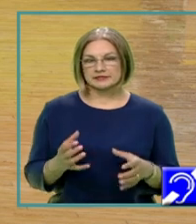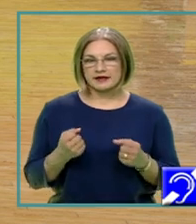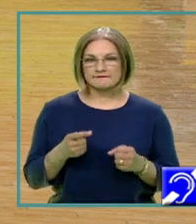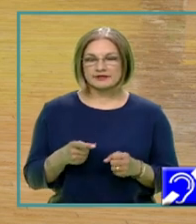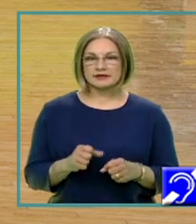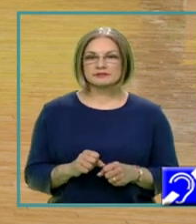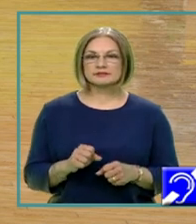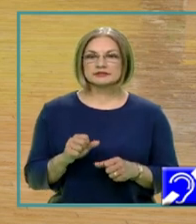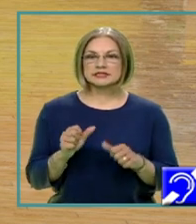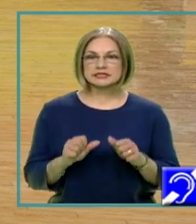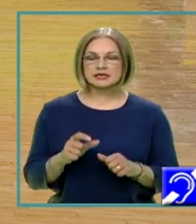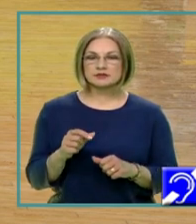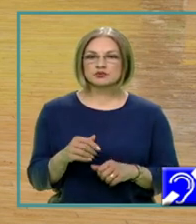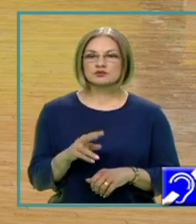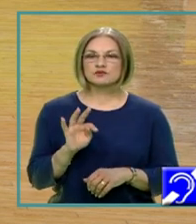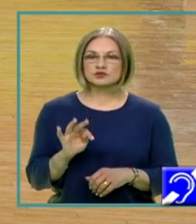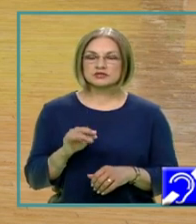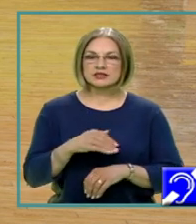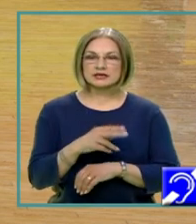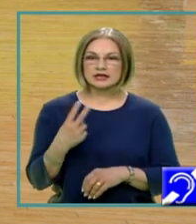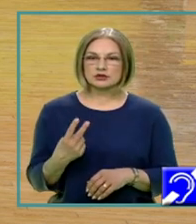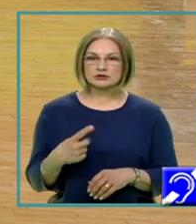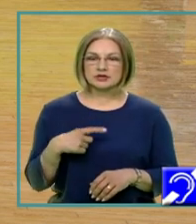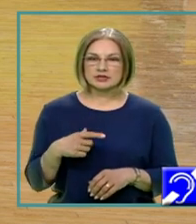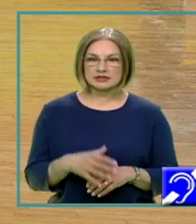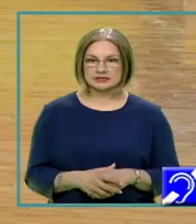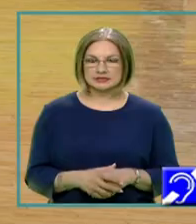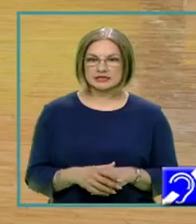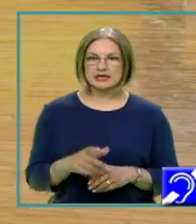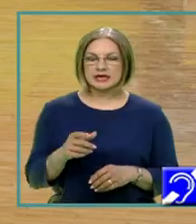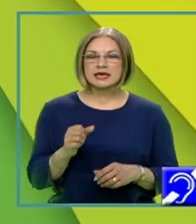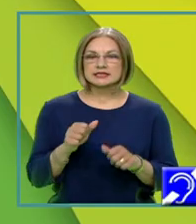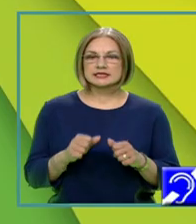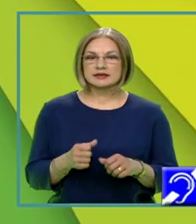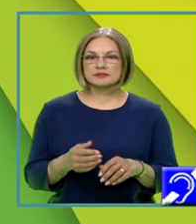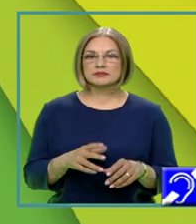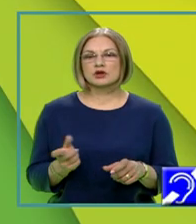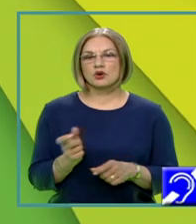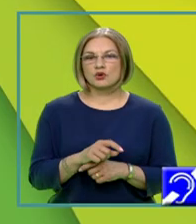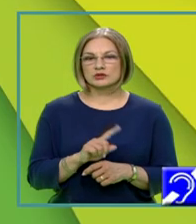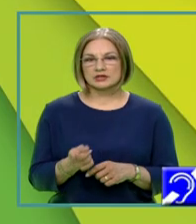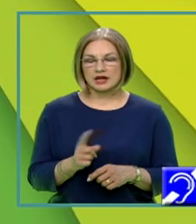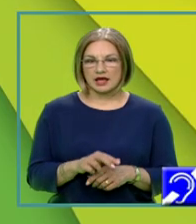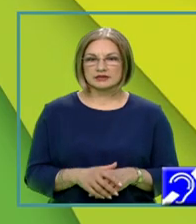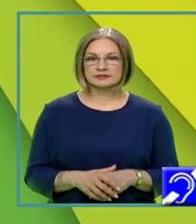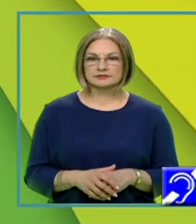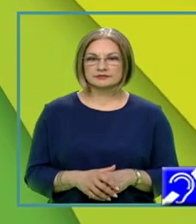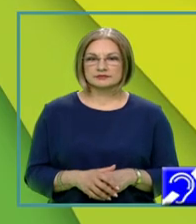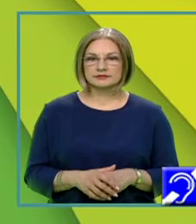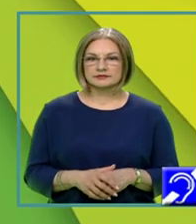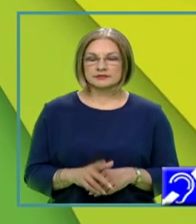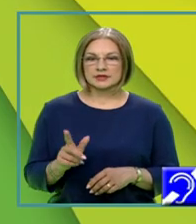semnul funcției de gradul al doilea este între rădăcini semn contrar lui a între rădăcinile a ecuației